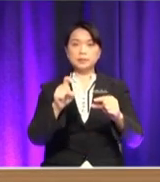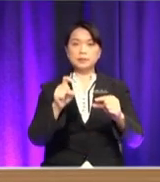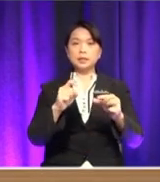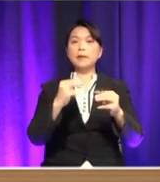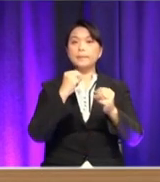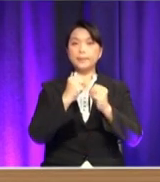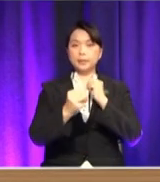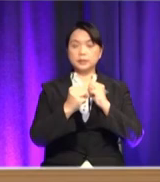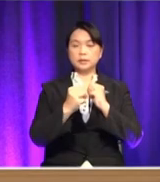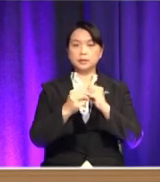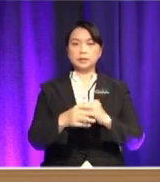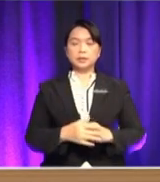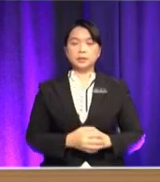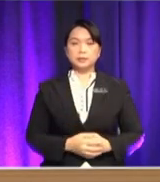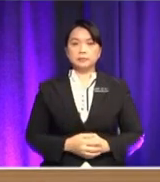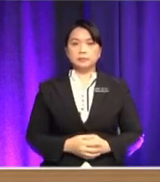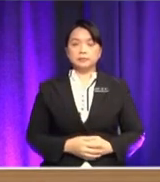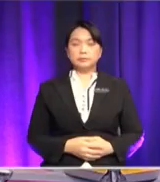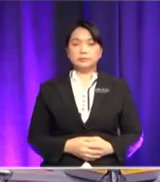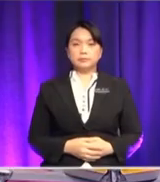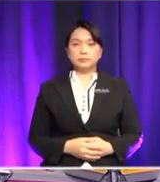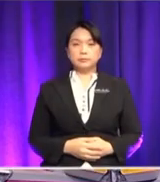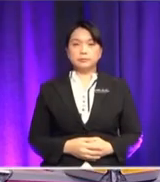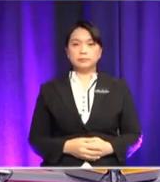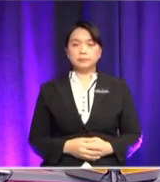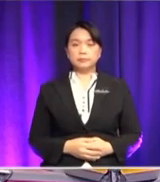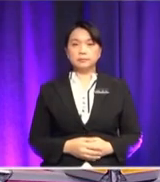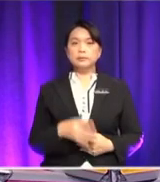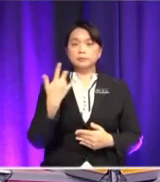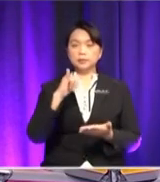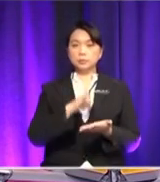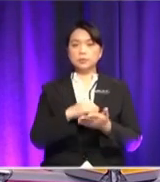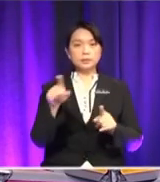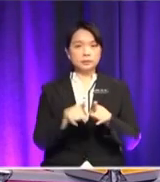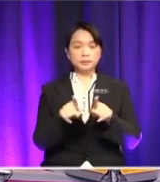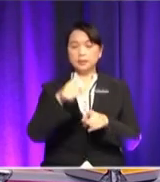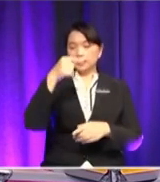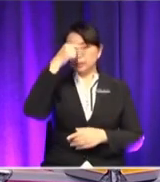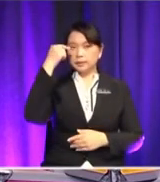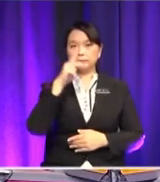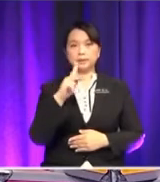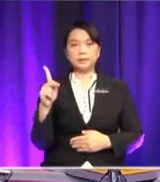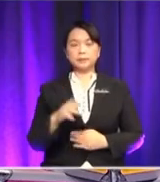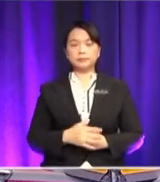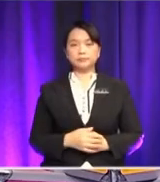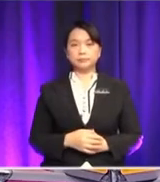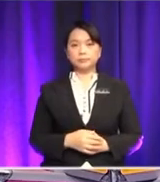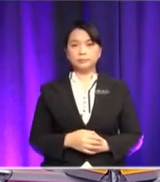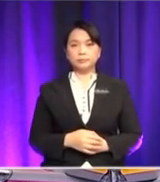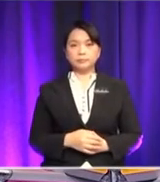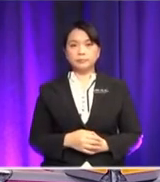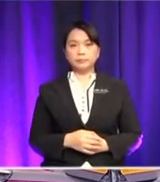kita padamkan dan yang terakhir sekali ditetapkan yang sebetulnya suka sini sampai sini